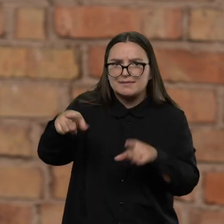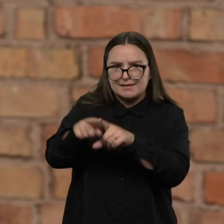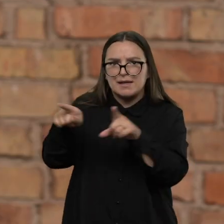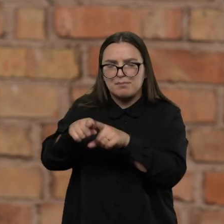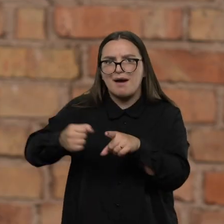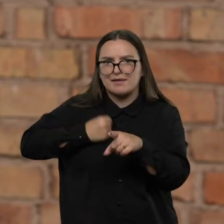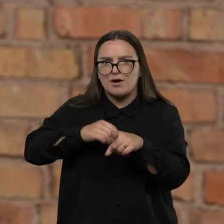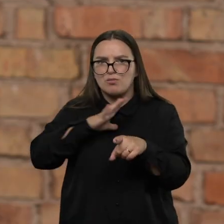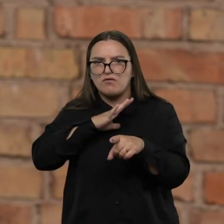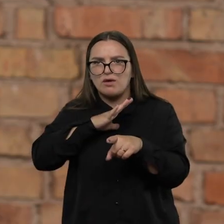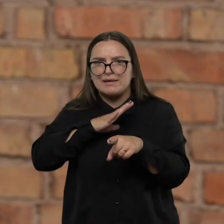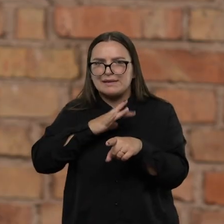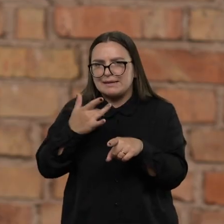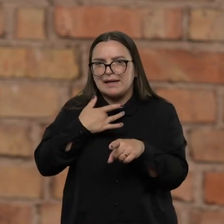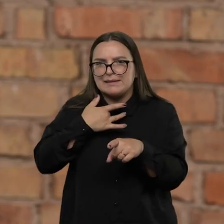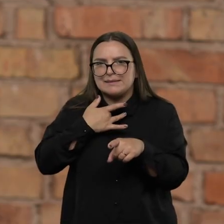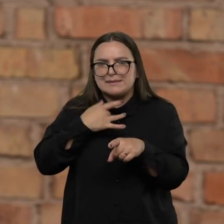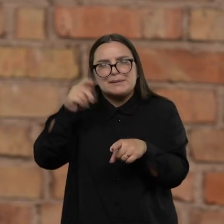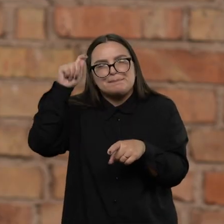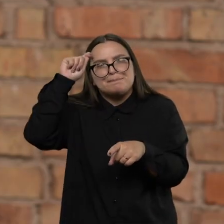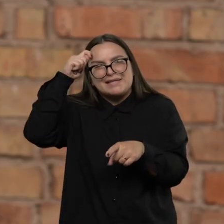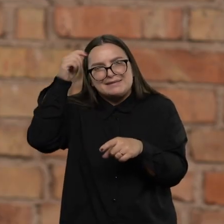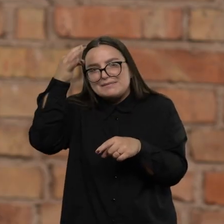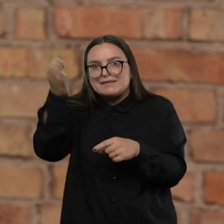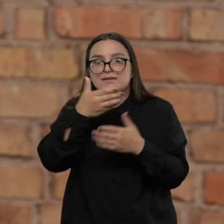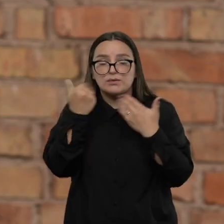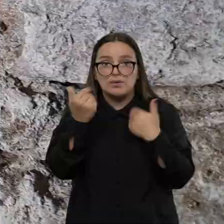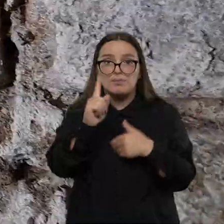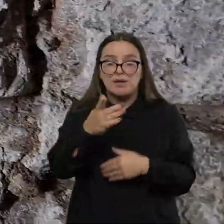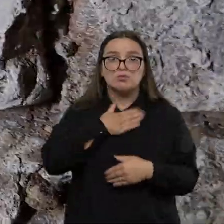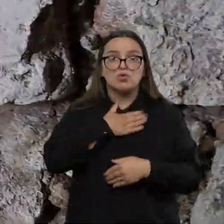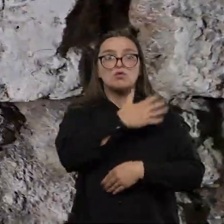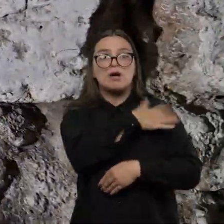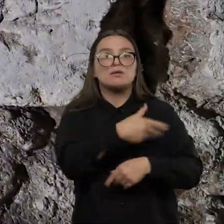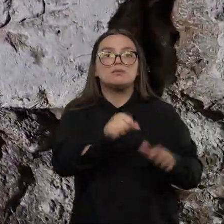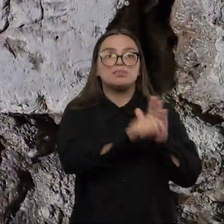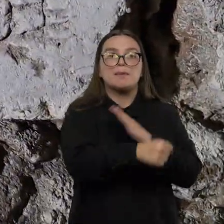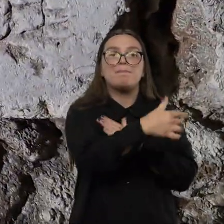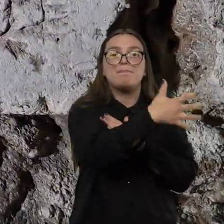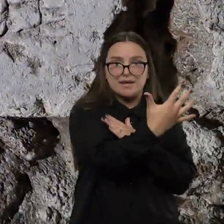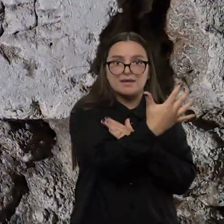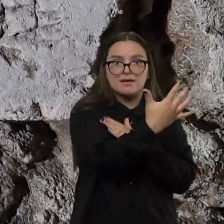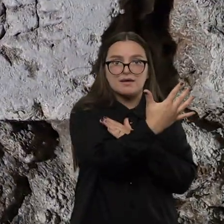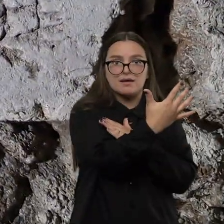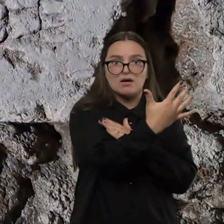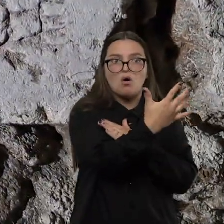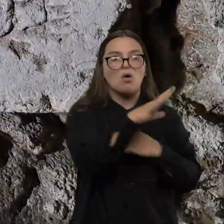250 irgi liktai. Dabar tiksliai neprisimenu, bijau sumeluoti, bet žodžiu, mūsų partizanų žūsta 5